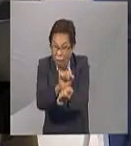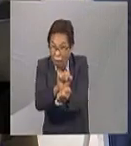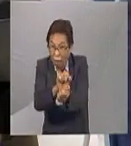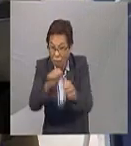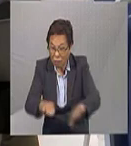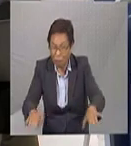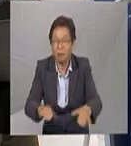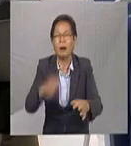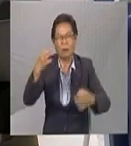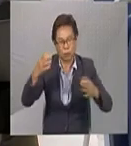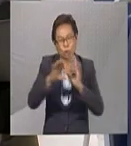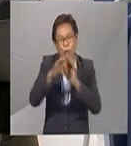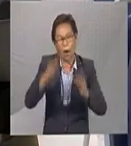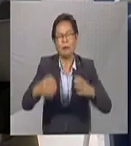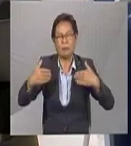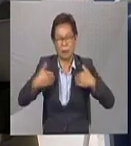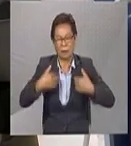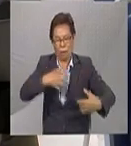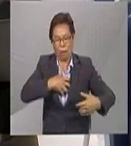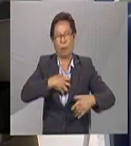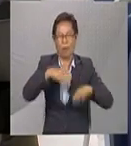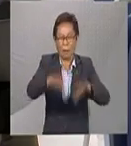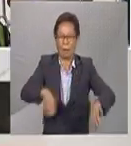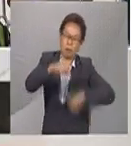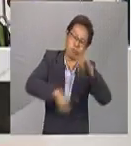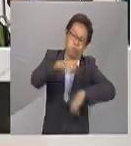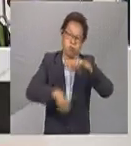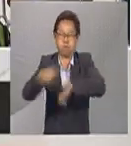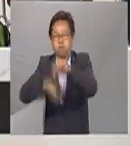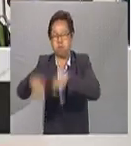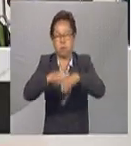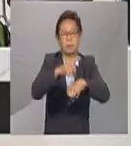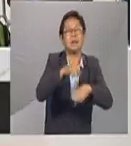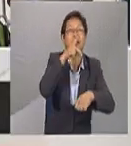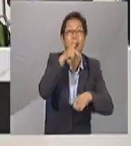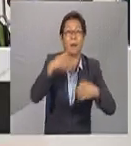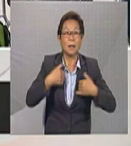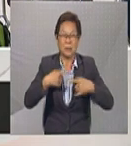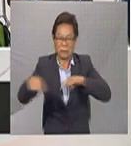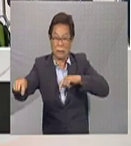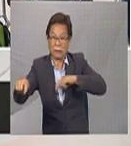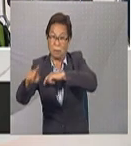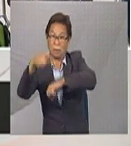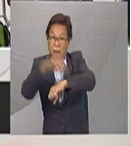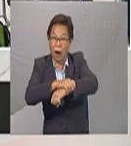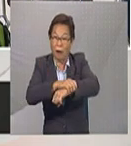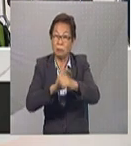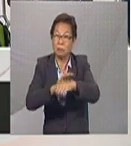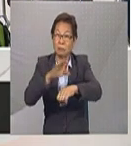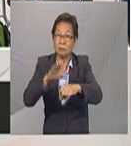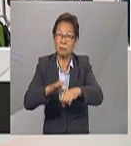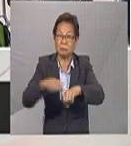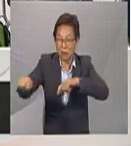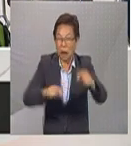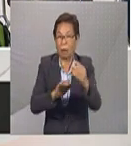itu? Contohnya ada aduan mengenai kanak-kanak berbasikal beramai-ramai di Kedah. Kalau adakah tindakan akan dibuat terhadap ibu bapa mereka